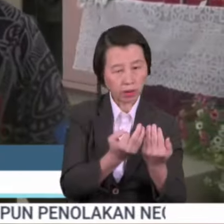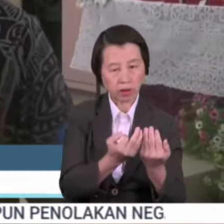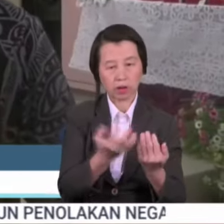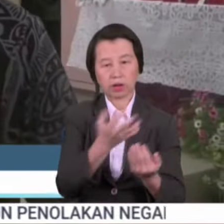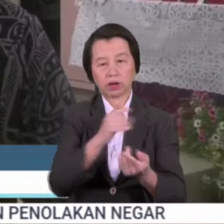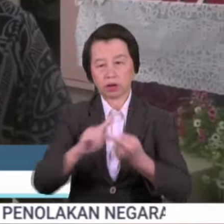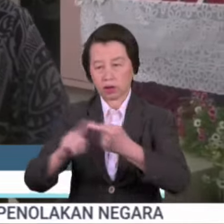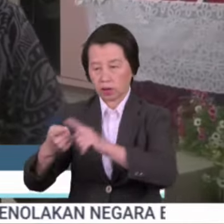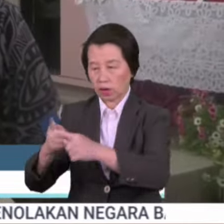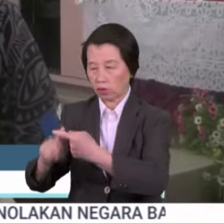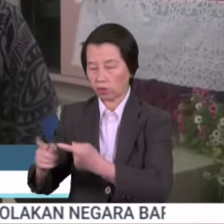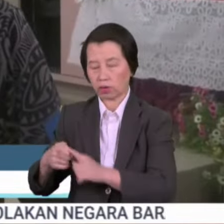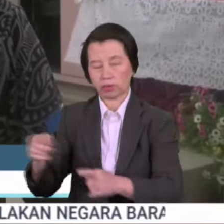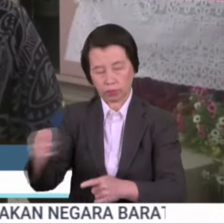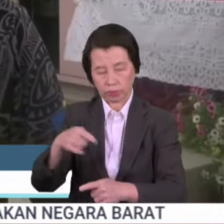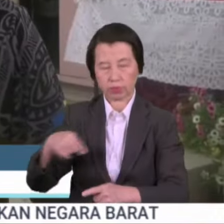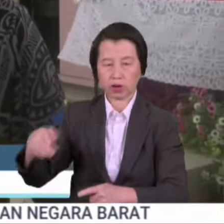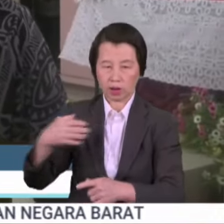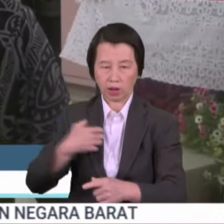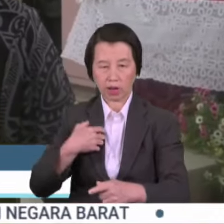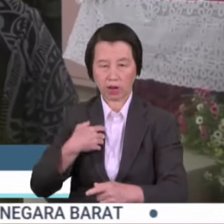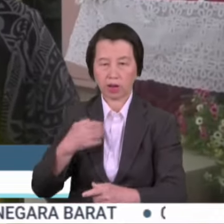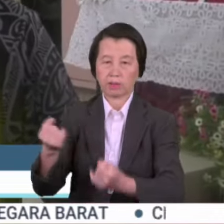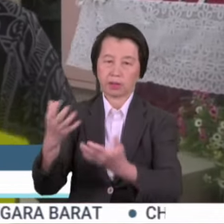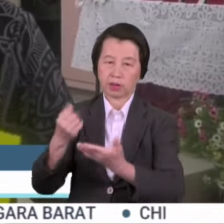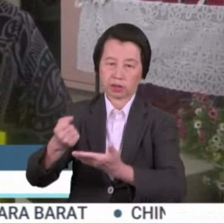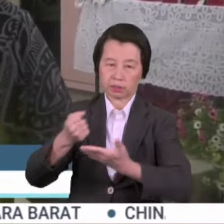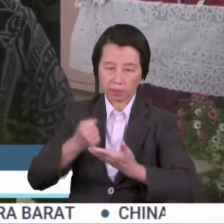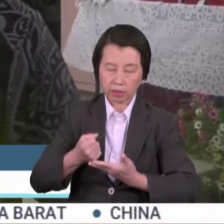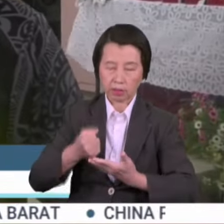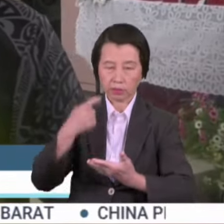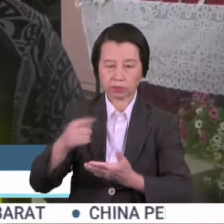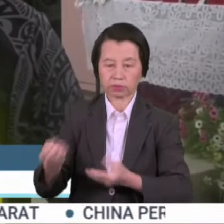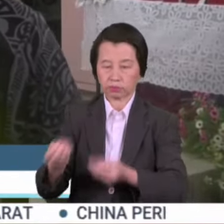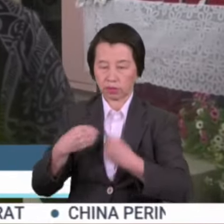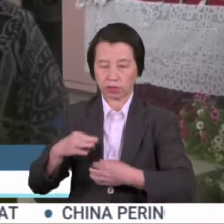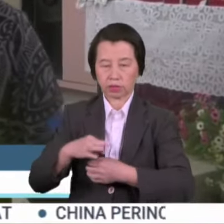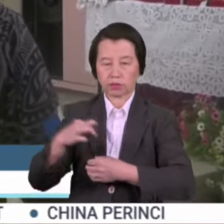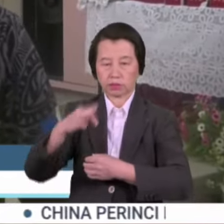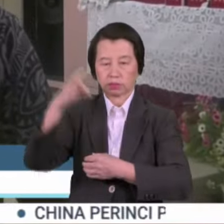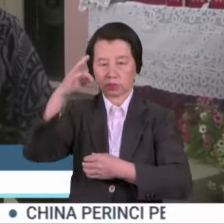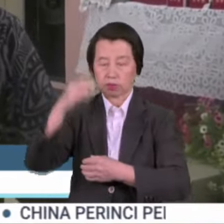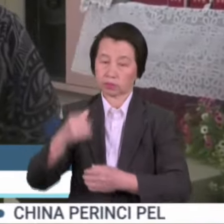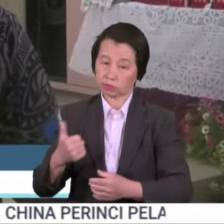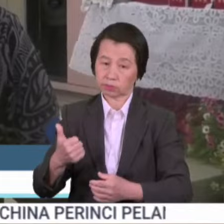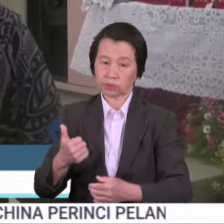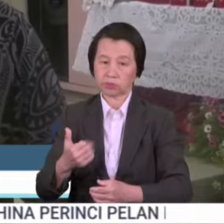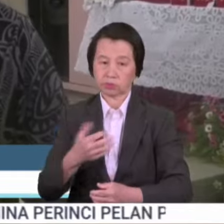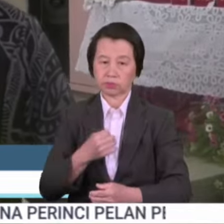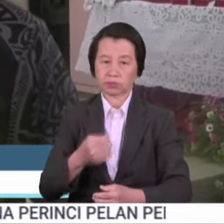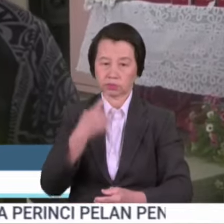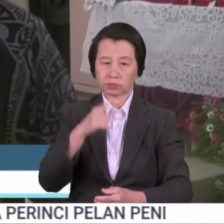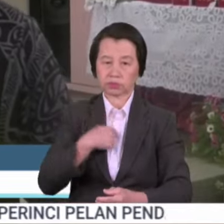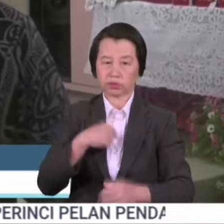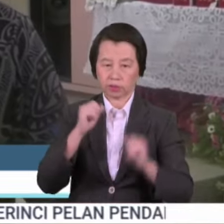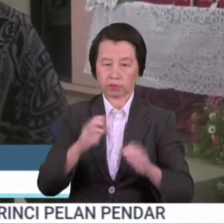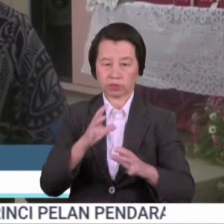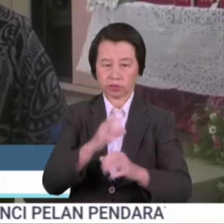tu kawan-kawan juga yang banyak membantu, bagi semangat semua. Itu sebab saya